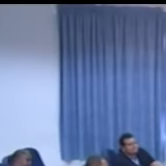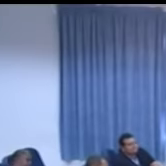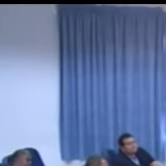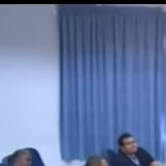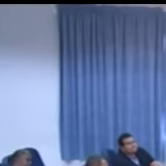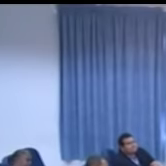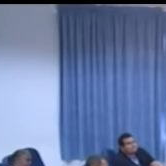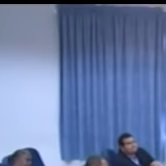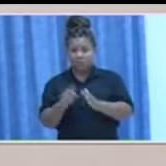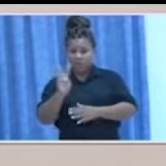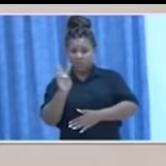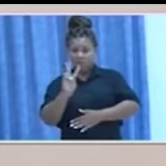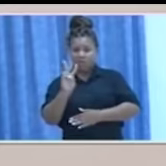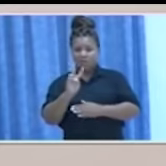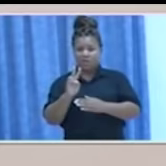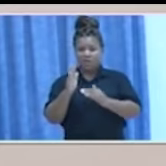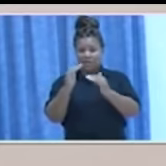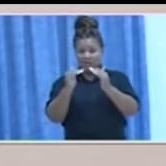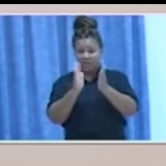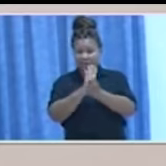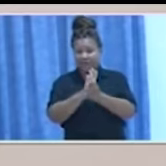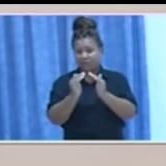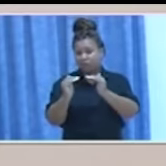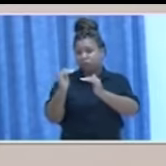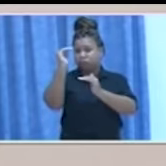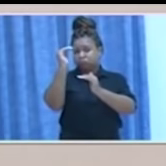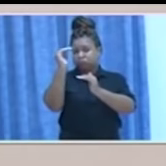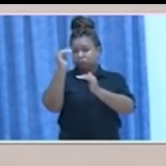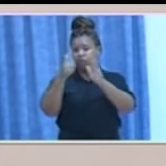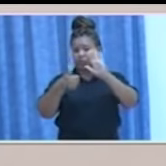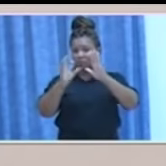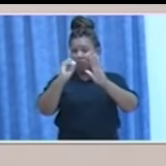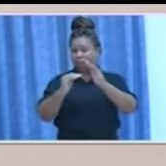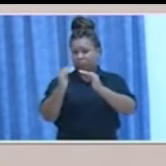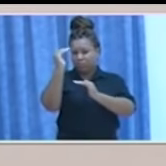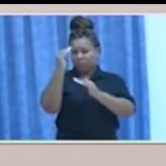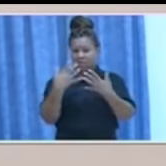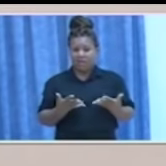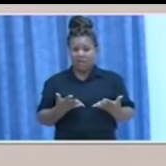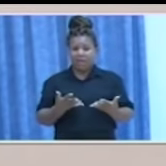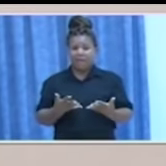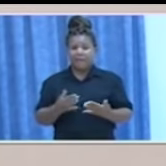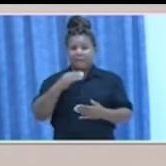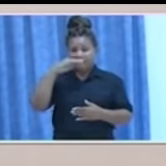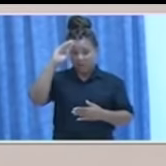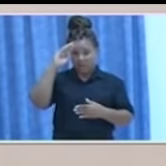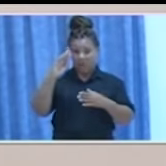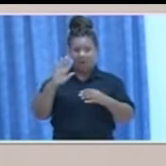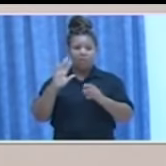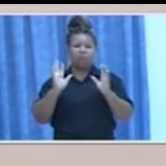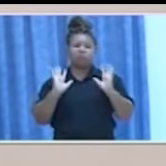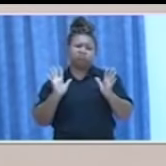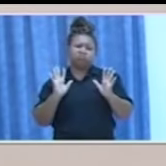symptôme, il est encore lésé, mild. Je n'ai pas besoin d'aucun traitement supportive treatment, par exemple, ou traitement